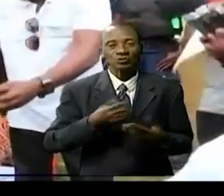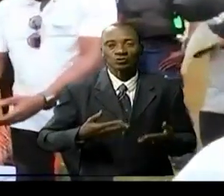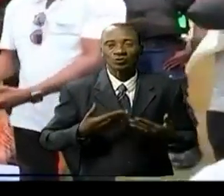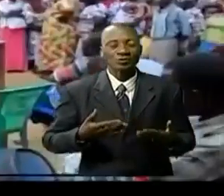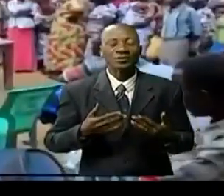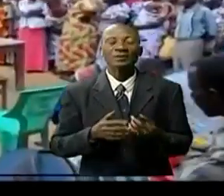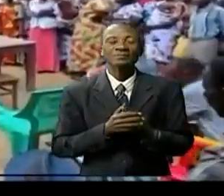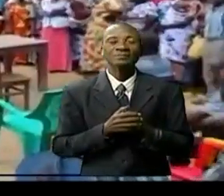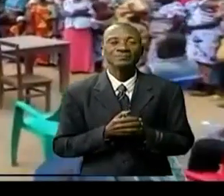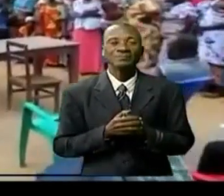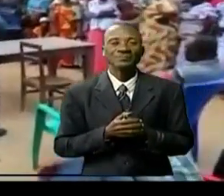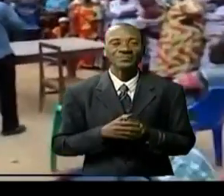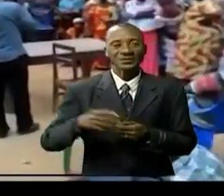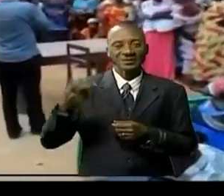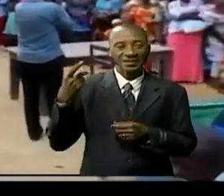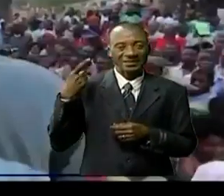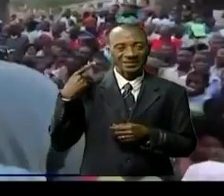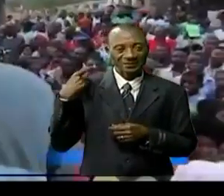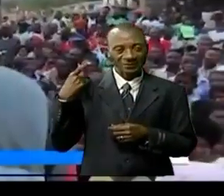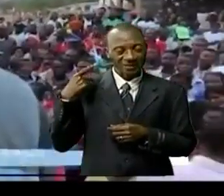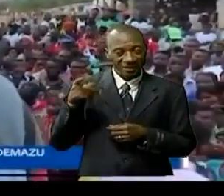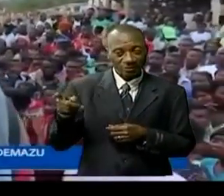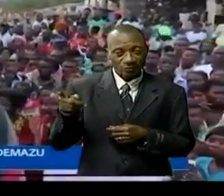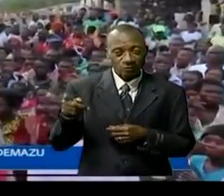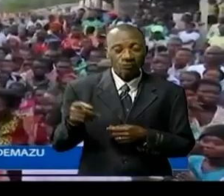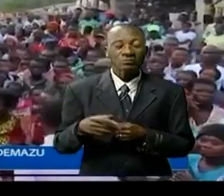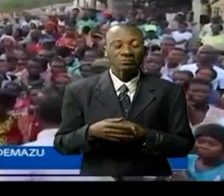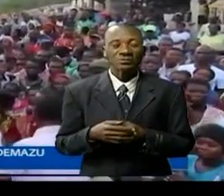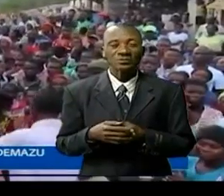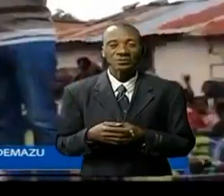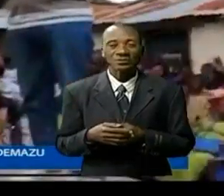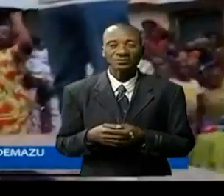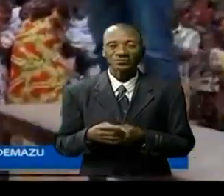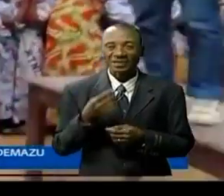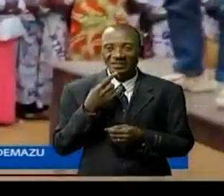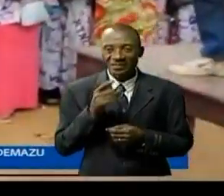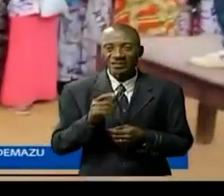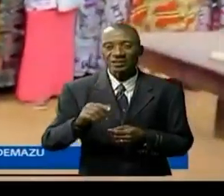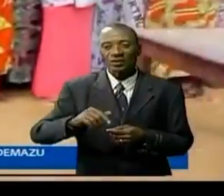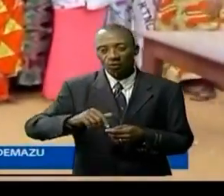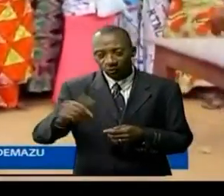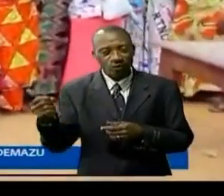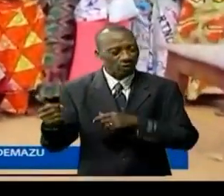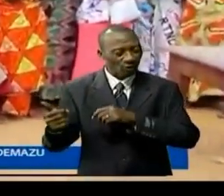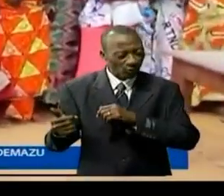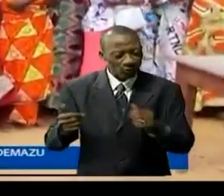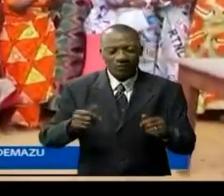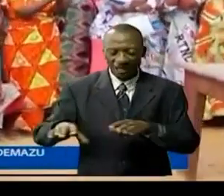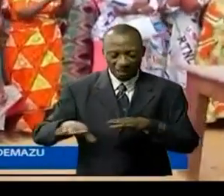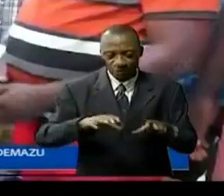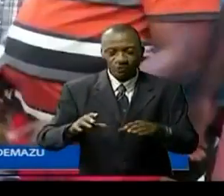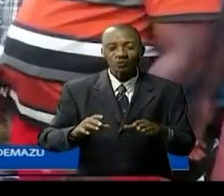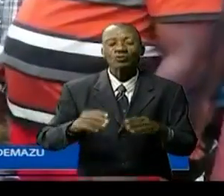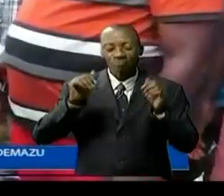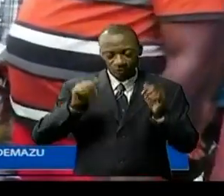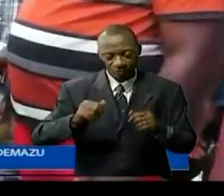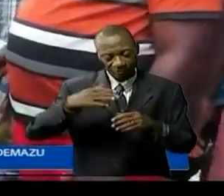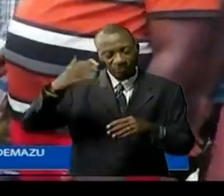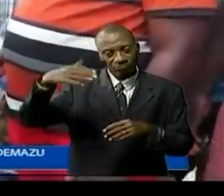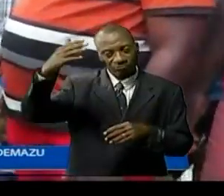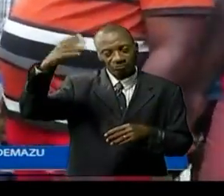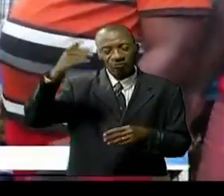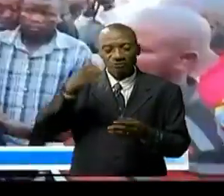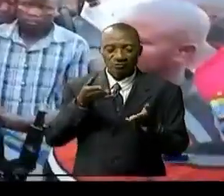le député s'est dit dit ne pas s'arrêter là d'autres actions seront menées dans les prochains jours pour aider ton soit